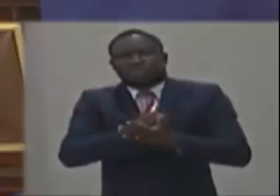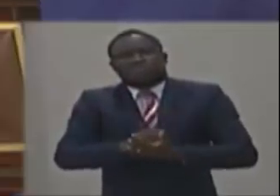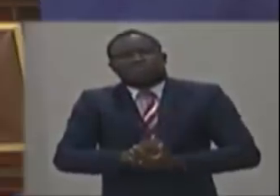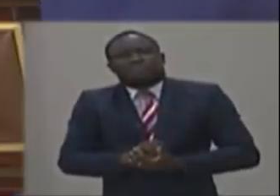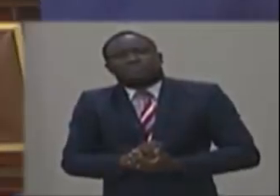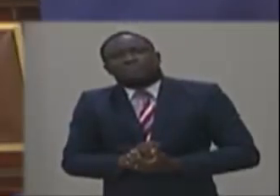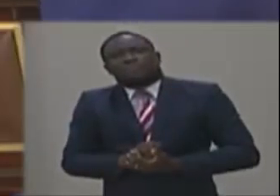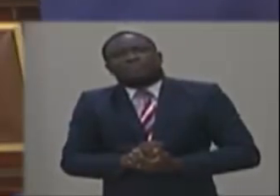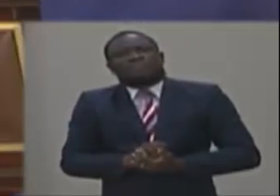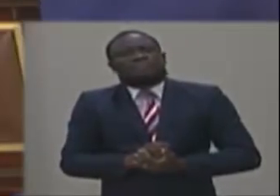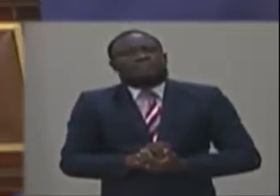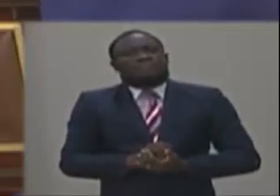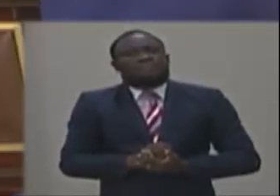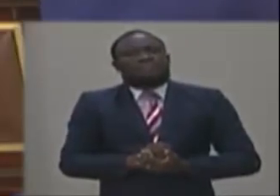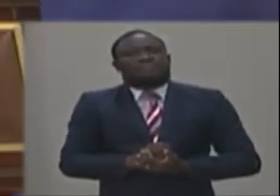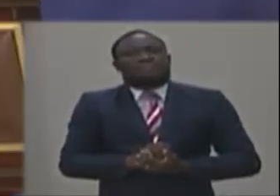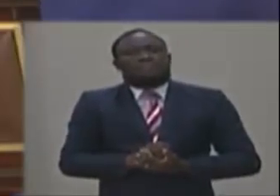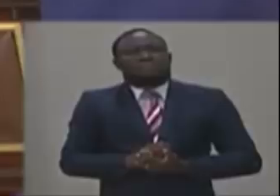promettons.